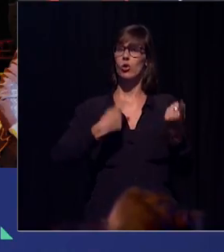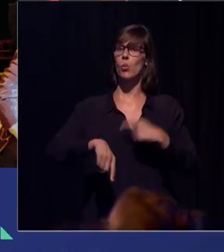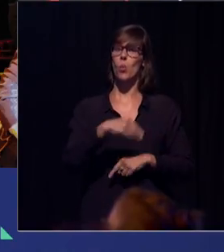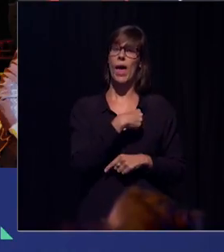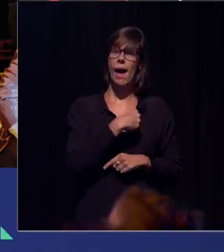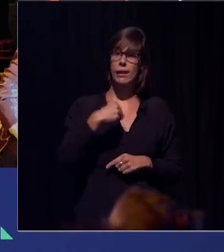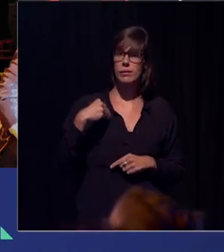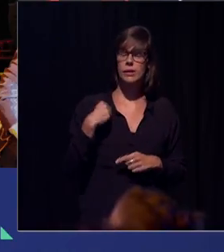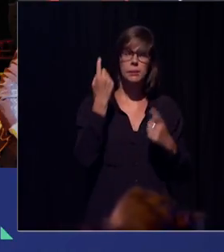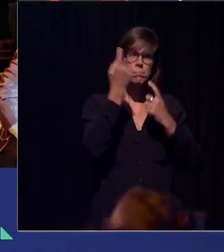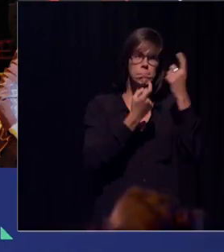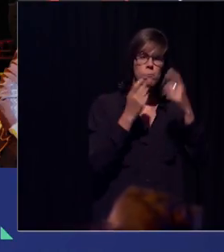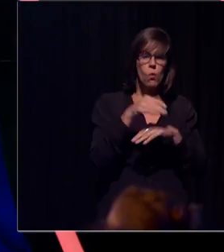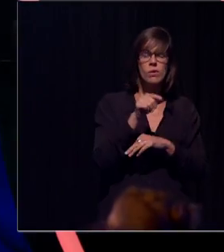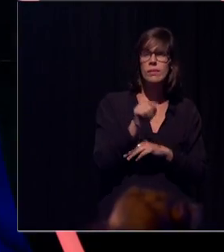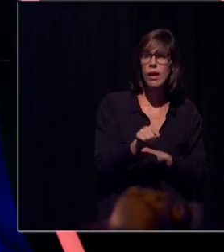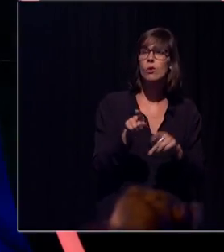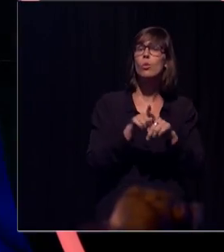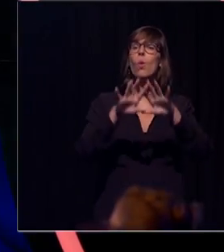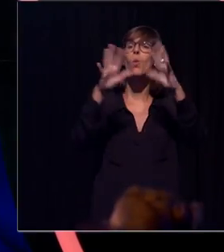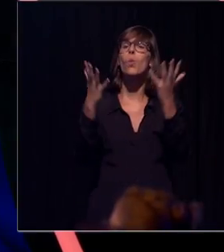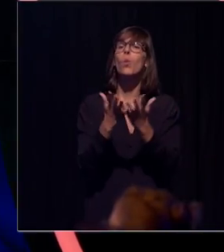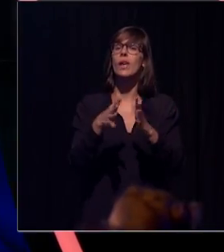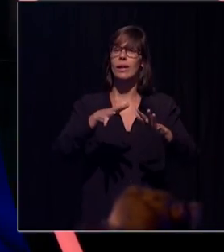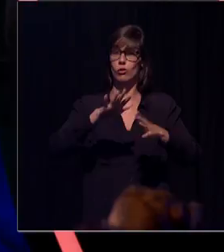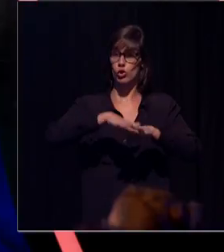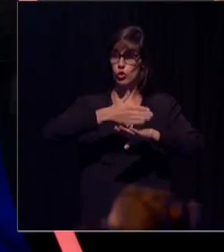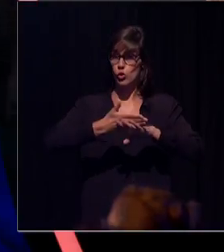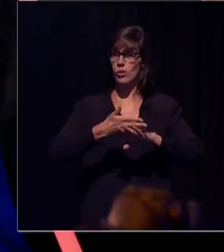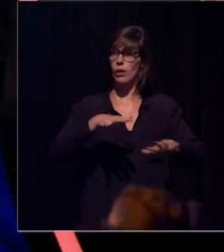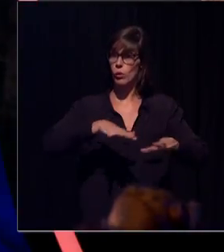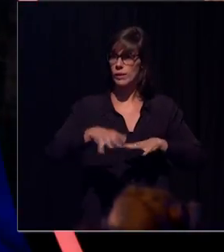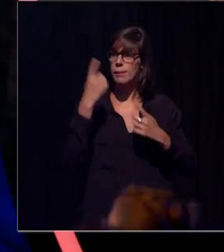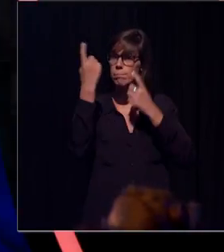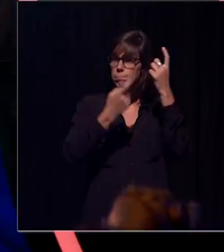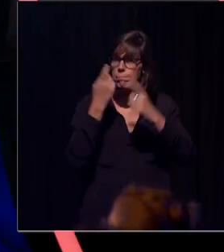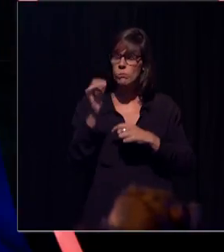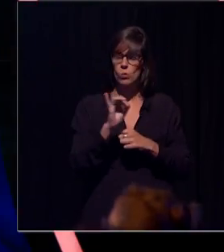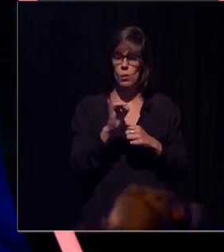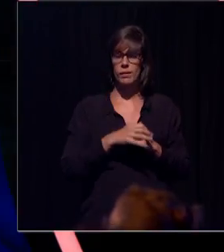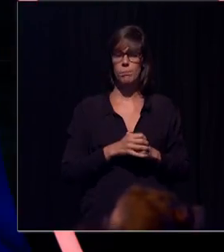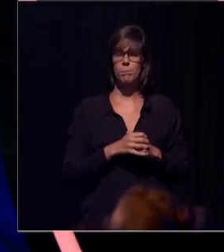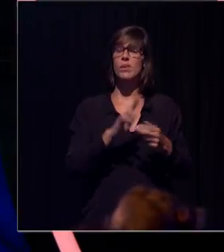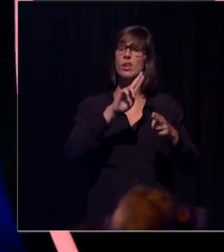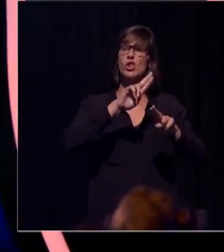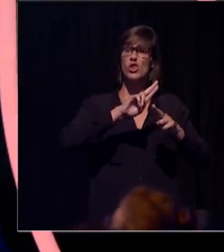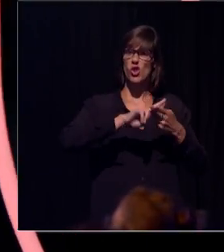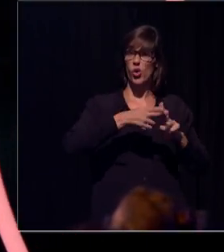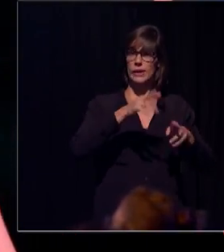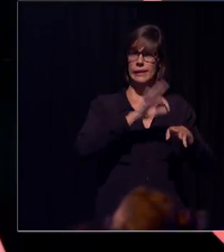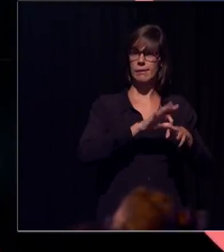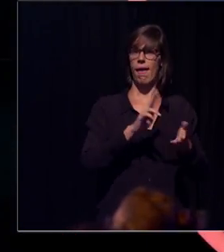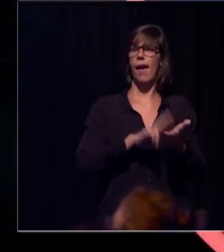artsen ons zorgen maken, de reden waarom de Wereldgezondheidsorganisatie zich zorgen maakt, is dat diabetes eigenlijk een killer is.